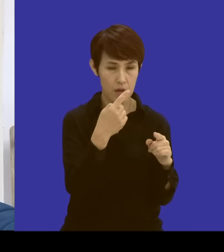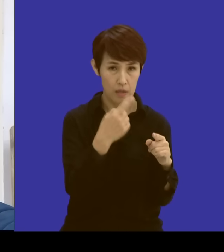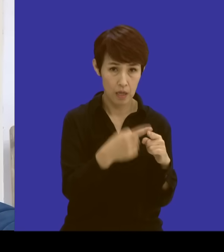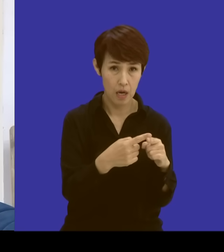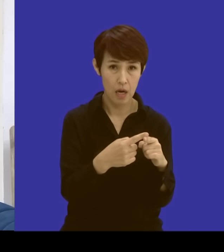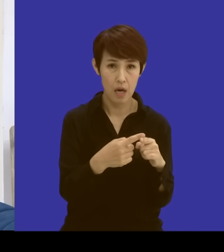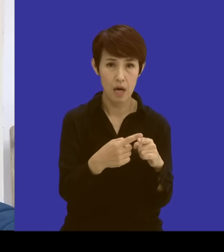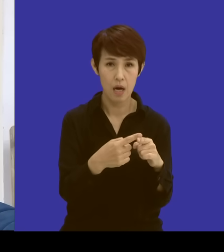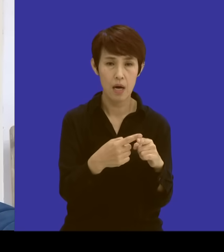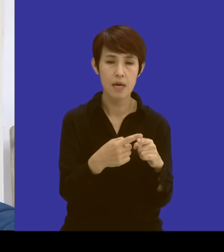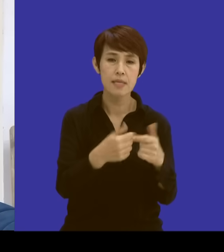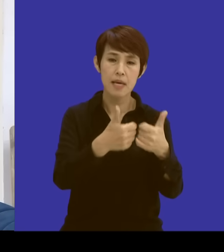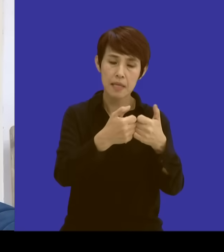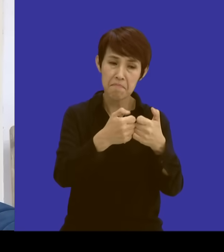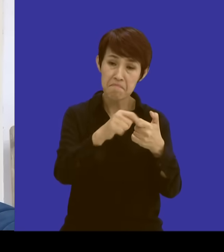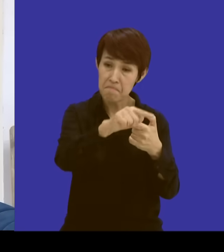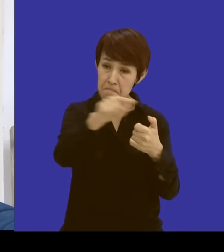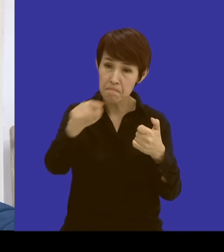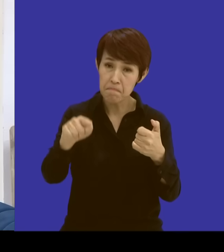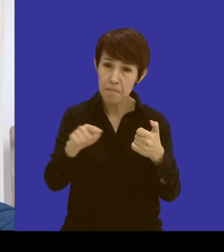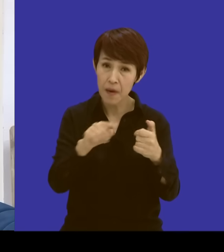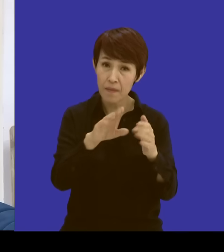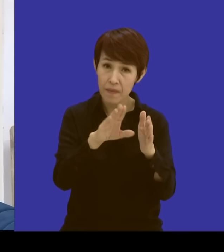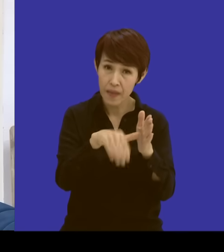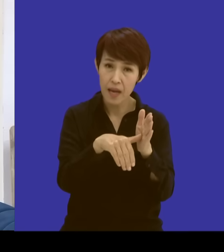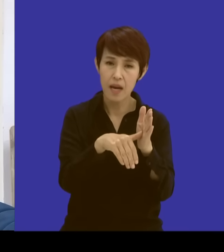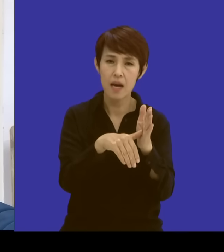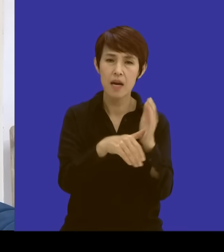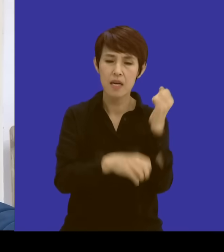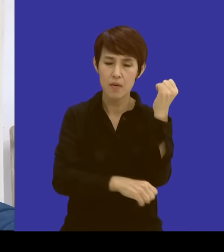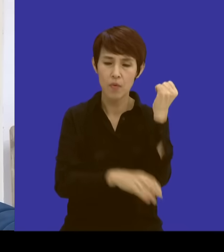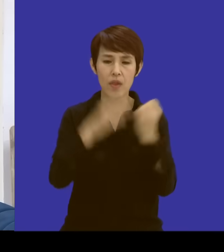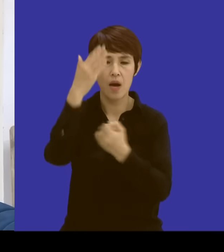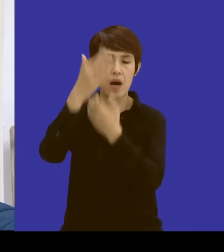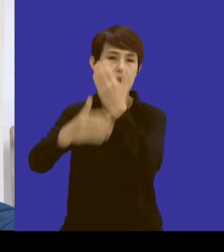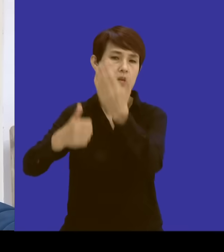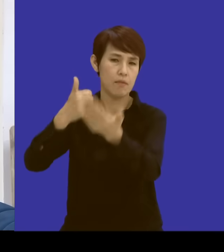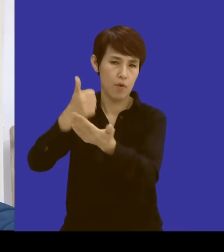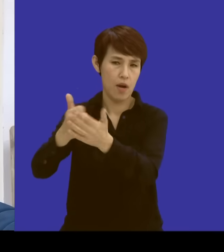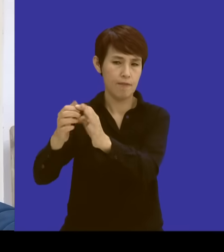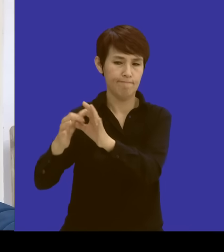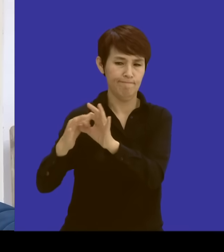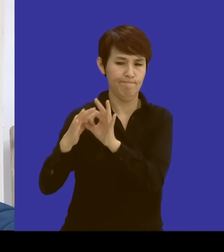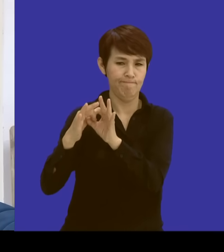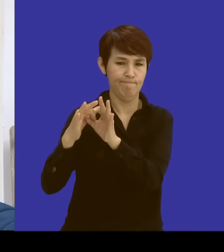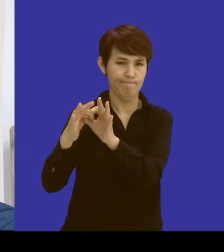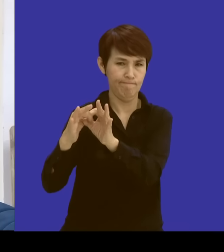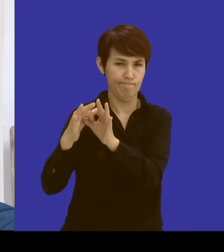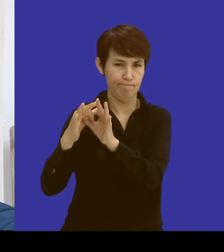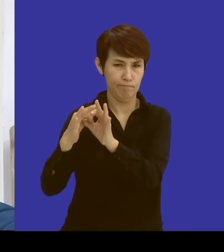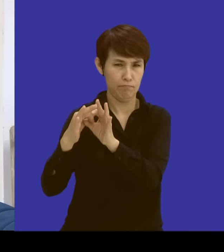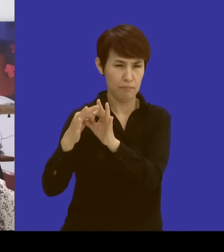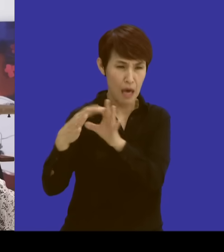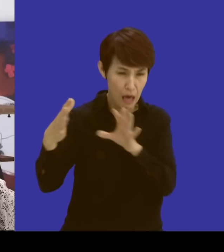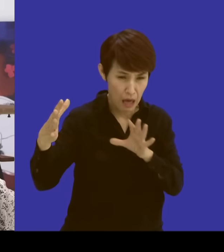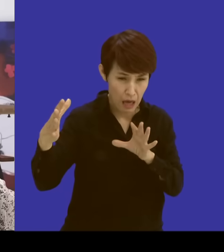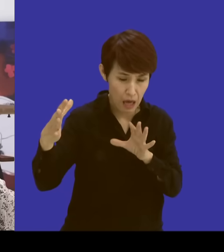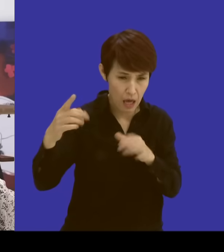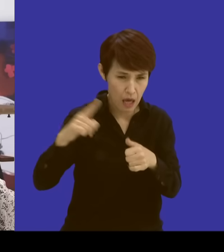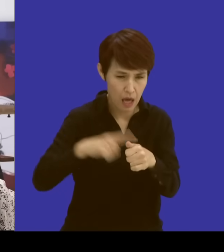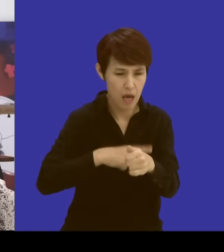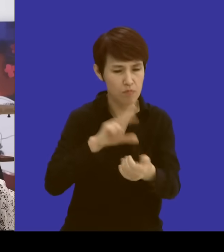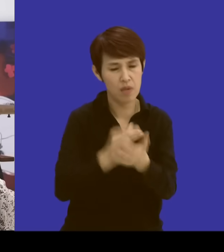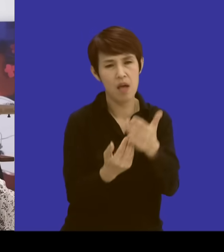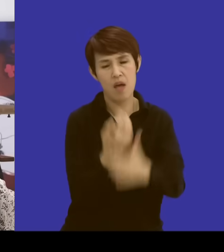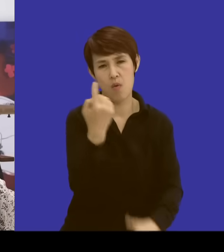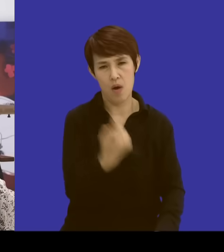선생님들이 상담하되 근원적으로 우리는 하나님과 관계가 끊어져서 오는 고통이다.